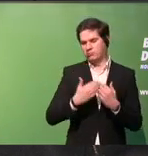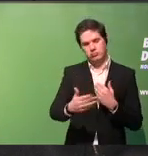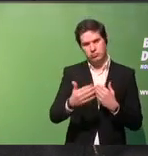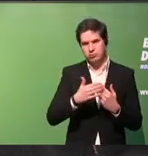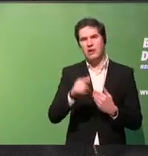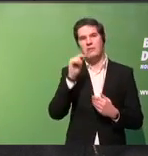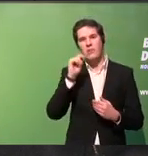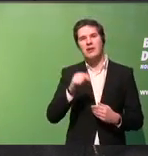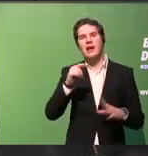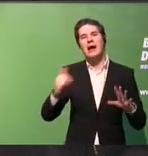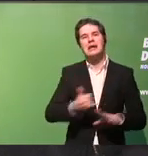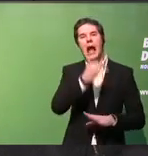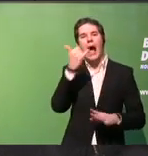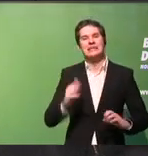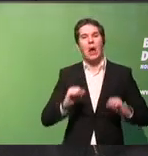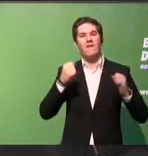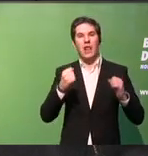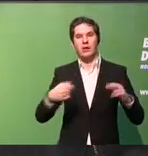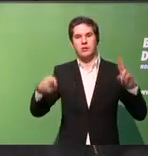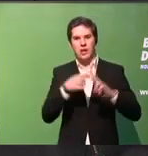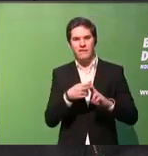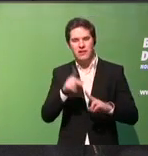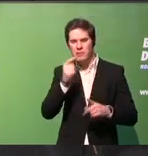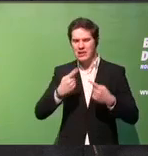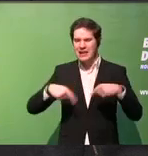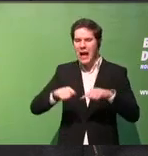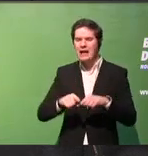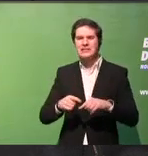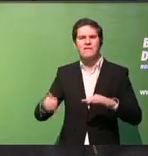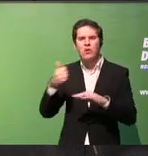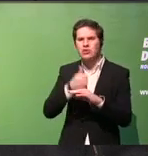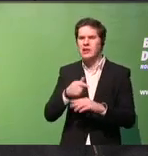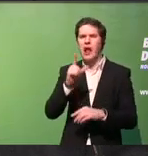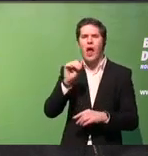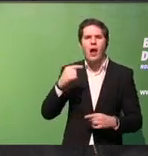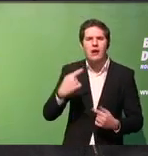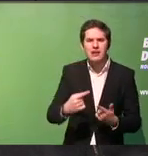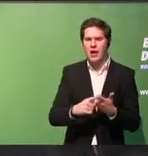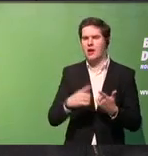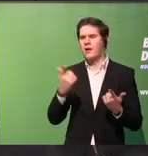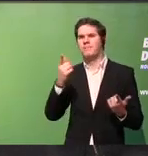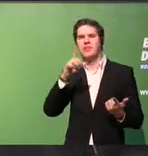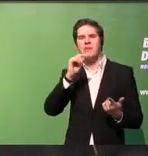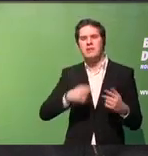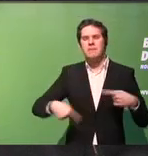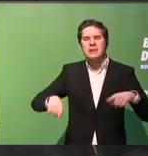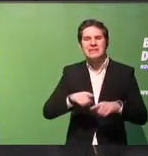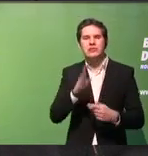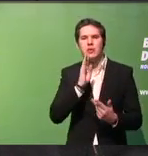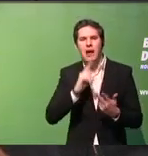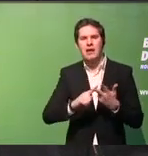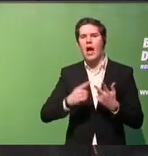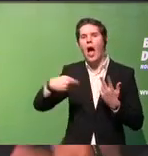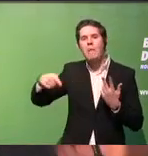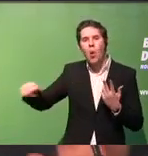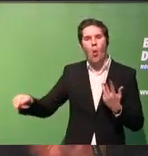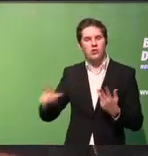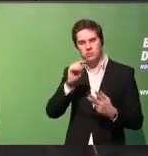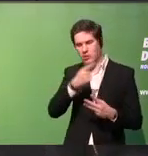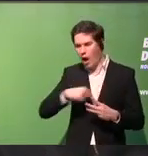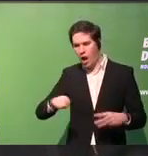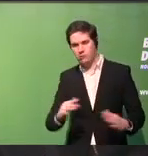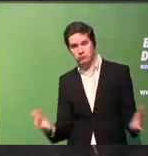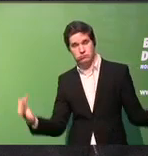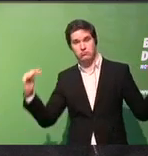großen Jahresauftakttreffen. Alle Kreisvorstände, alle LAG-Sprecherinnen, Sprecher, die Bezirksvorstände, alle Abgeordneten, um in altbewährter